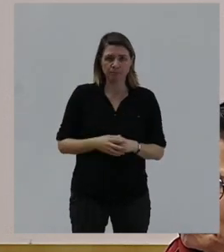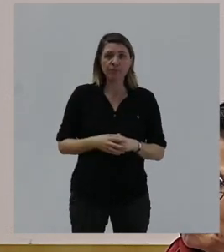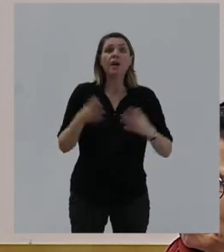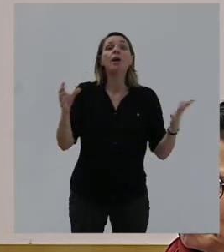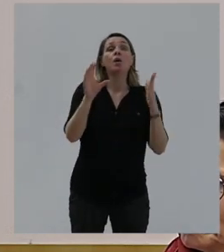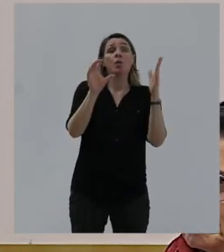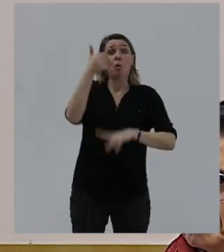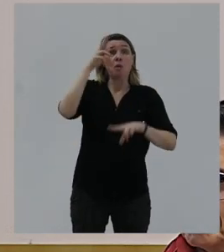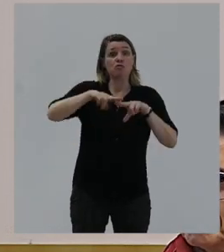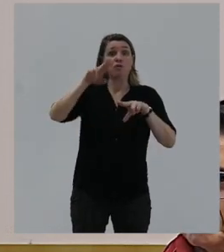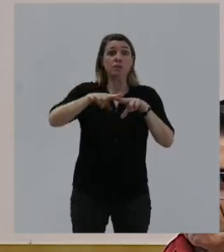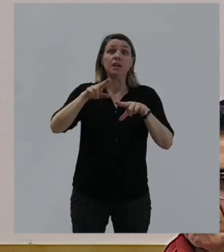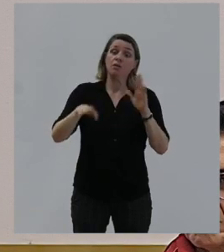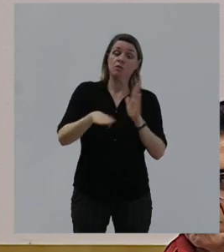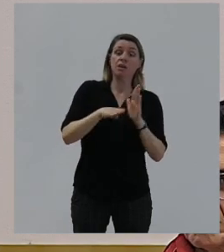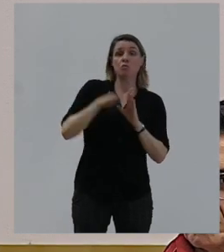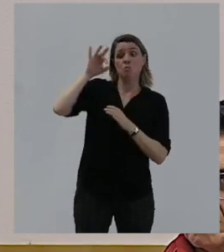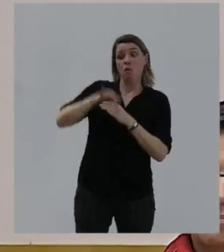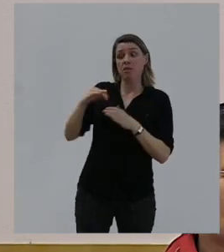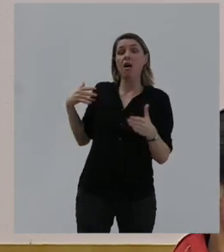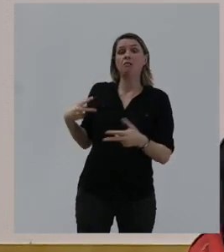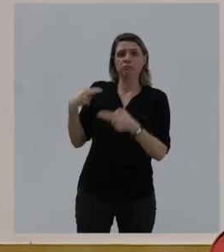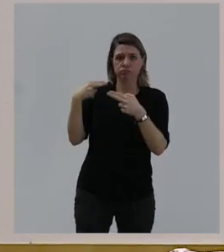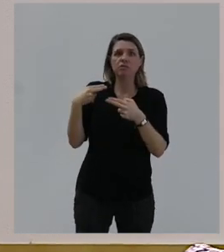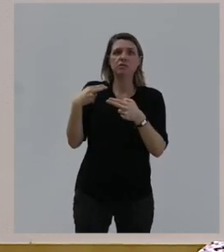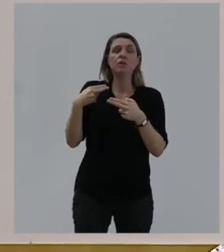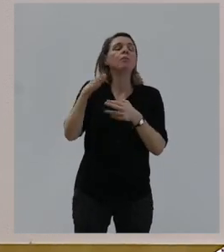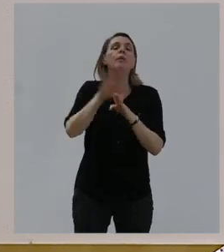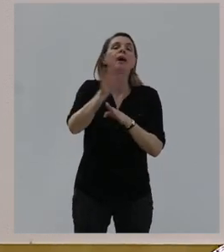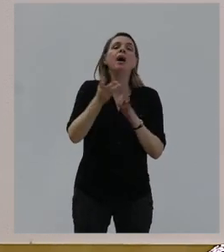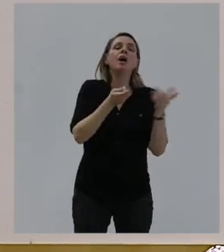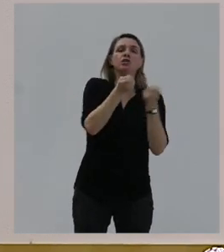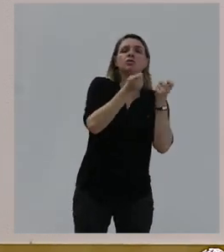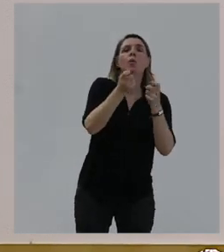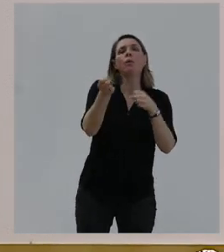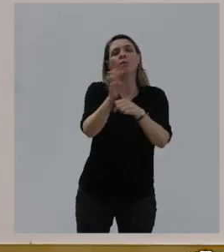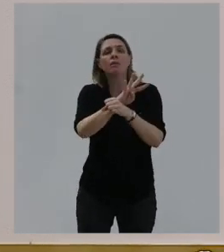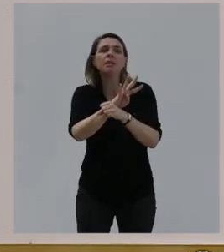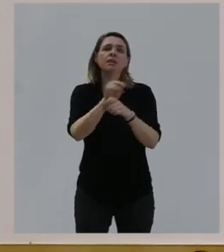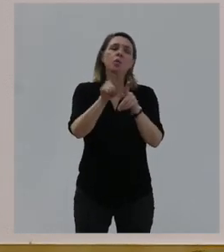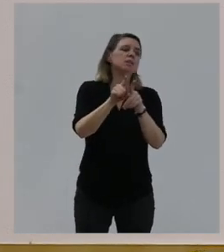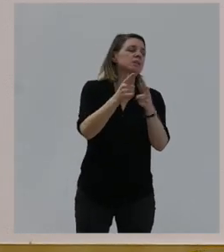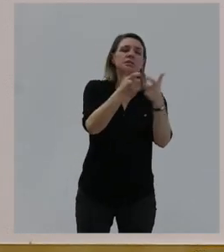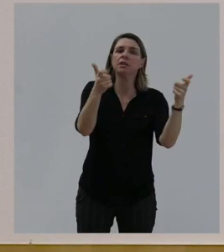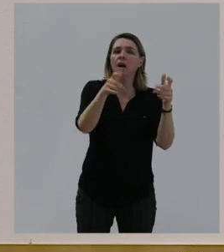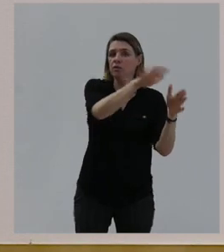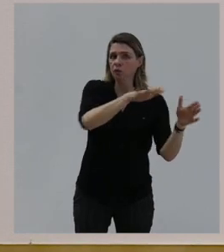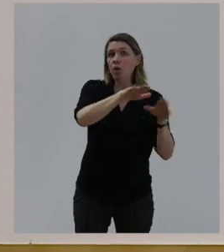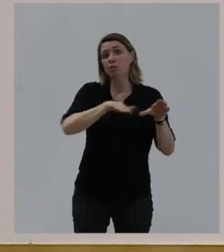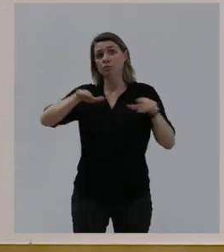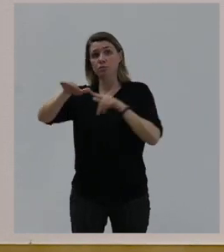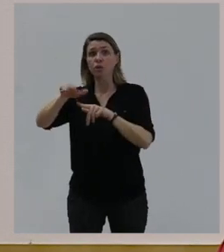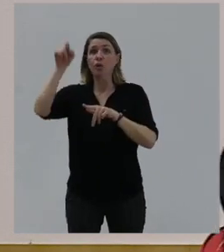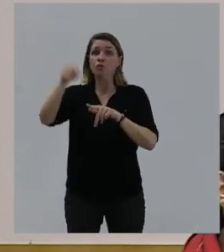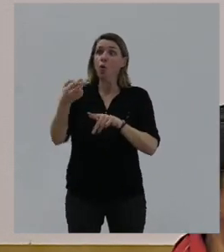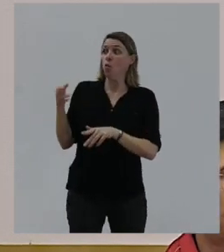L'un des premiers chantiers initiés au début du mandat, qui s'achève, en dehors de la gestion de la pandémie et des travaux en site occupé, a été de renouer